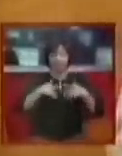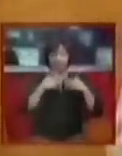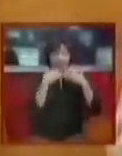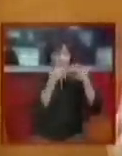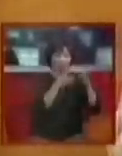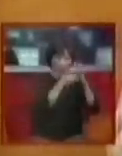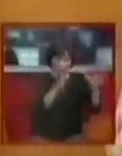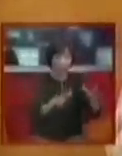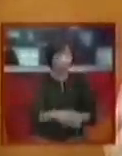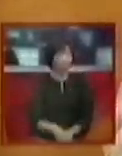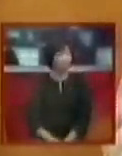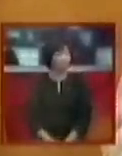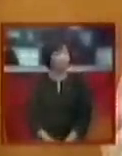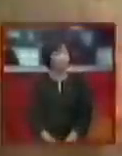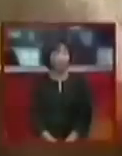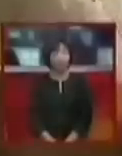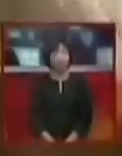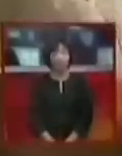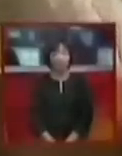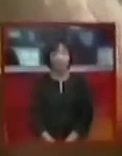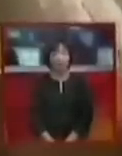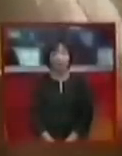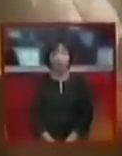maraming salamat din po.